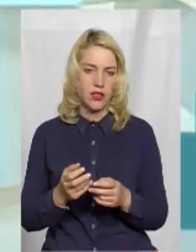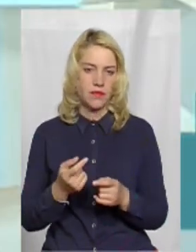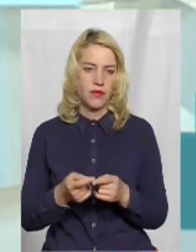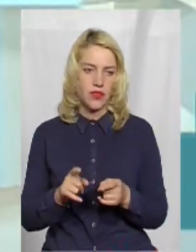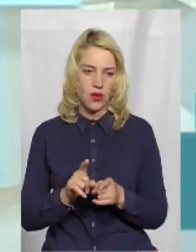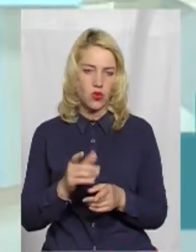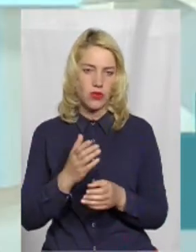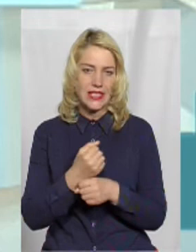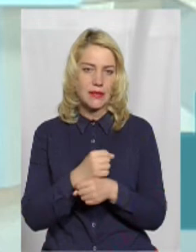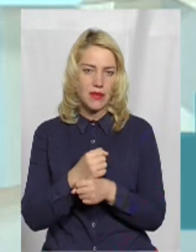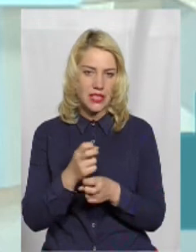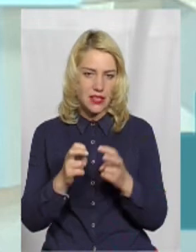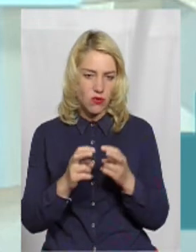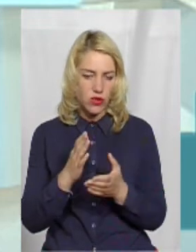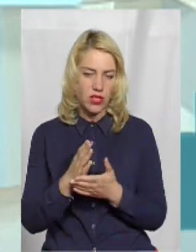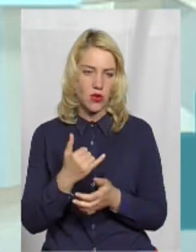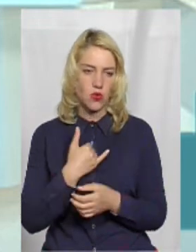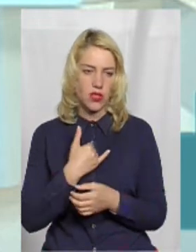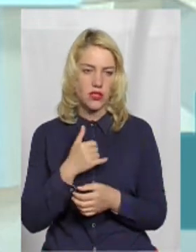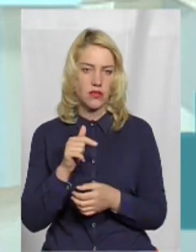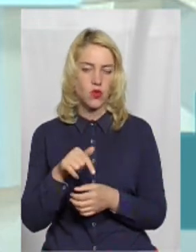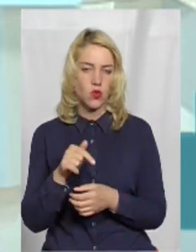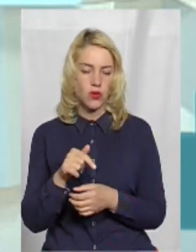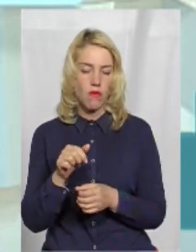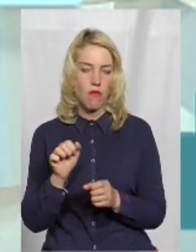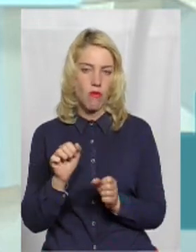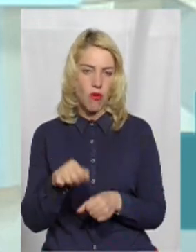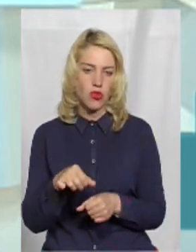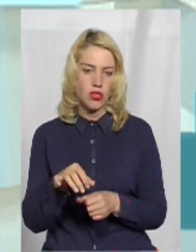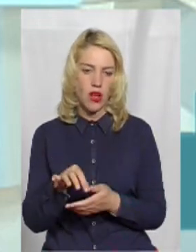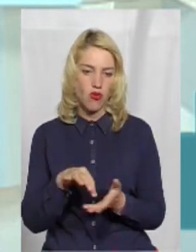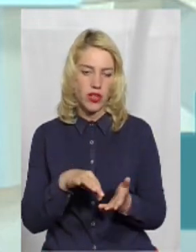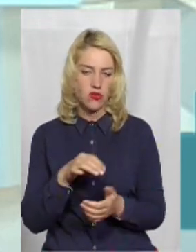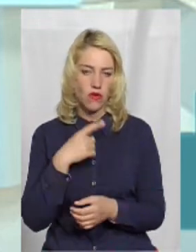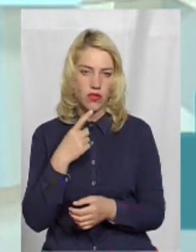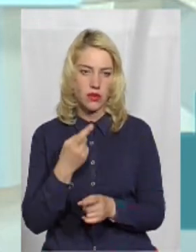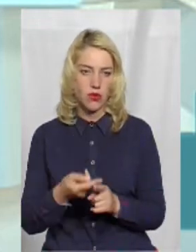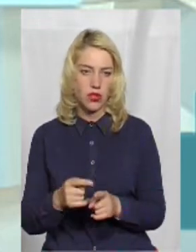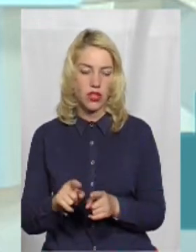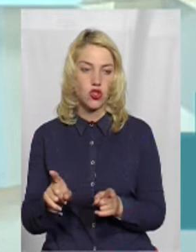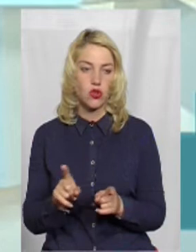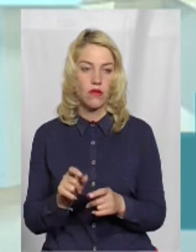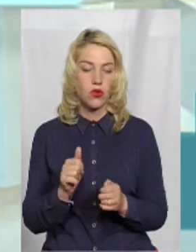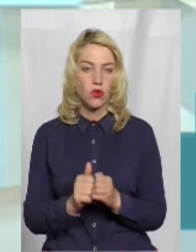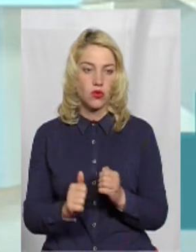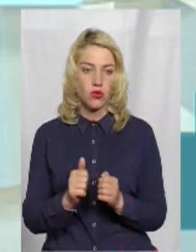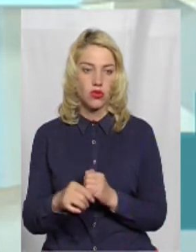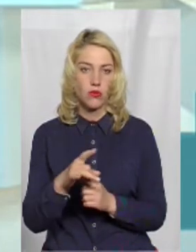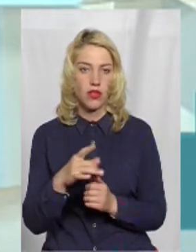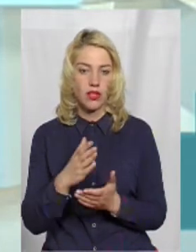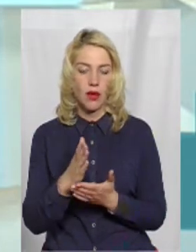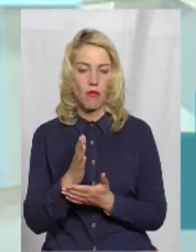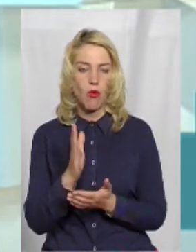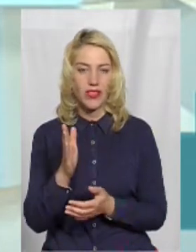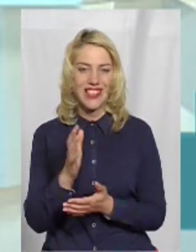у нас також є спиртзавод. І, ну, тут якби можна одразу ж говорити про те, що в кожному районі є